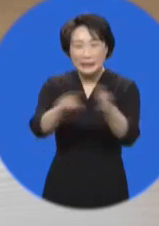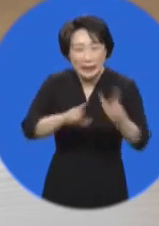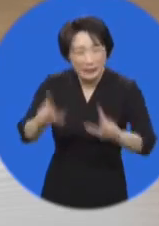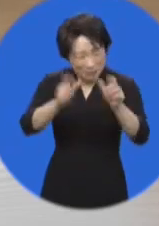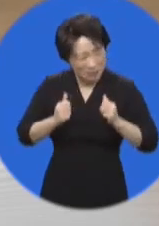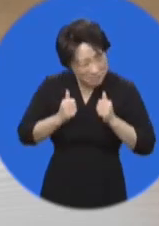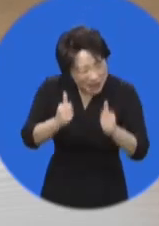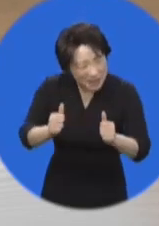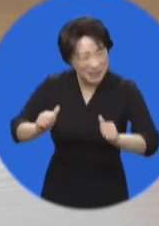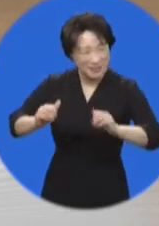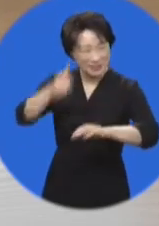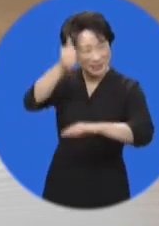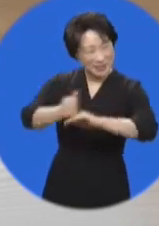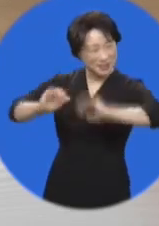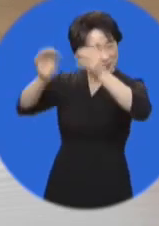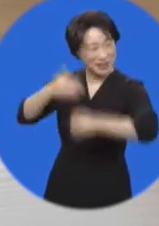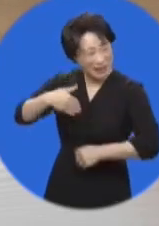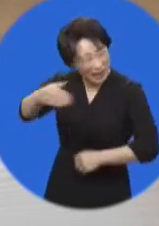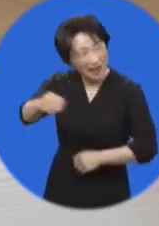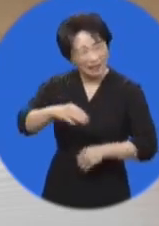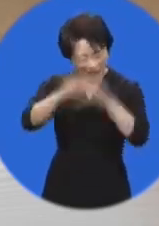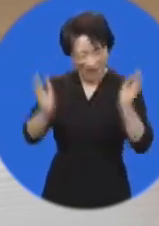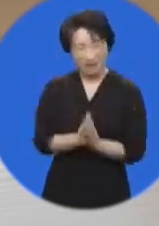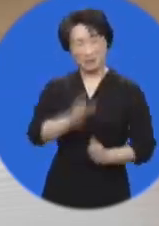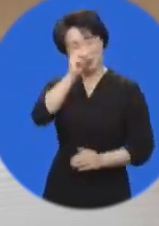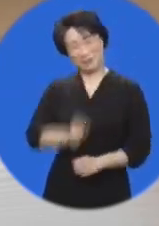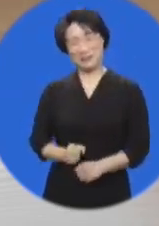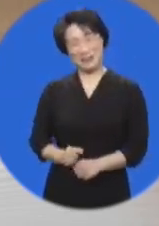신앙생활이나 잘하다 천국 갔으면 좋겠어 진짜